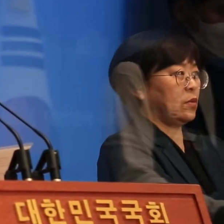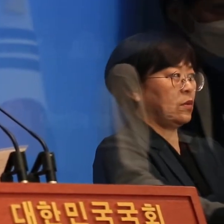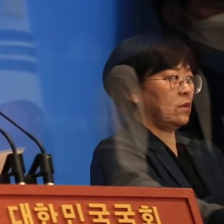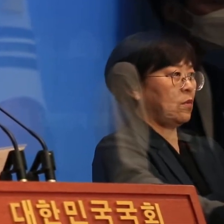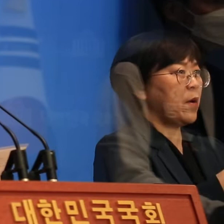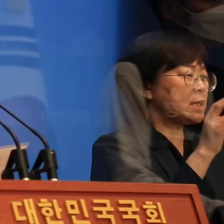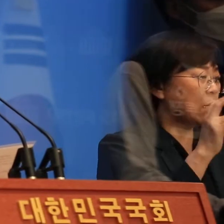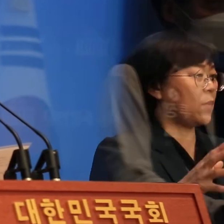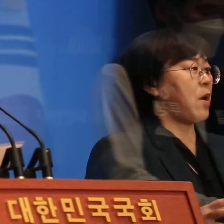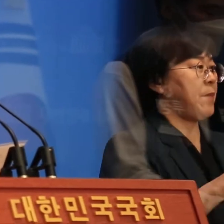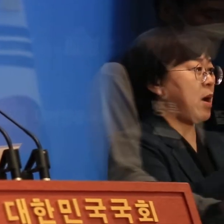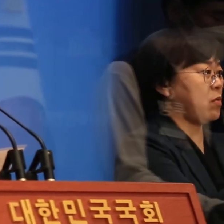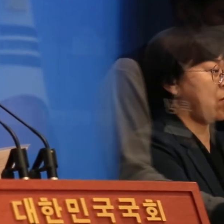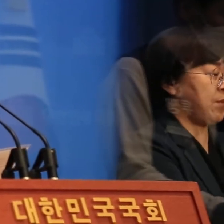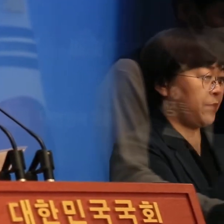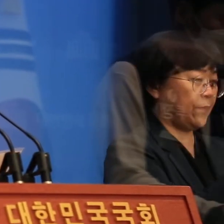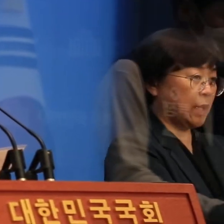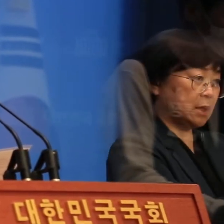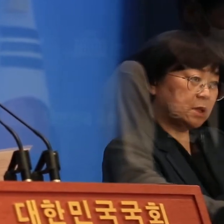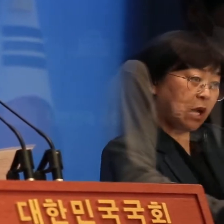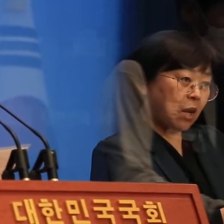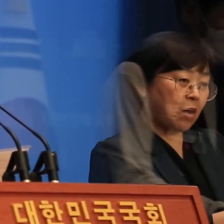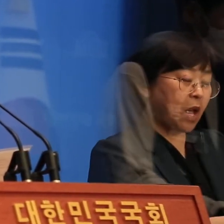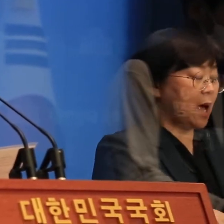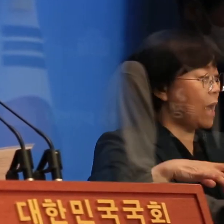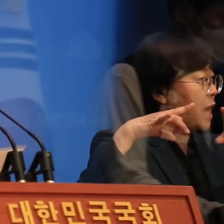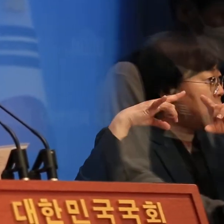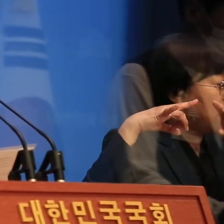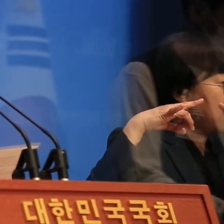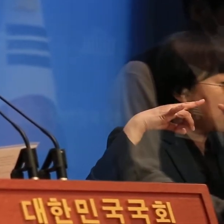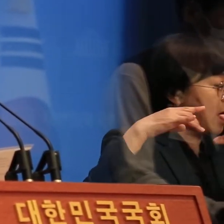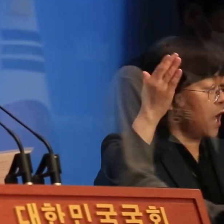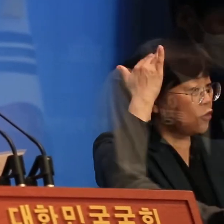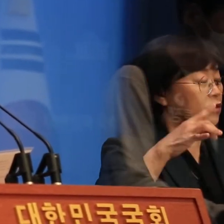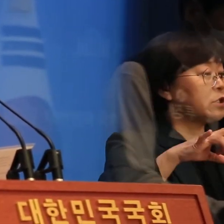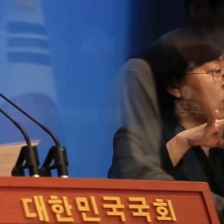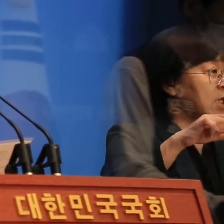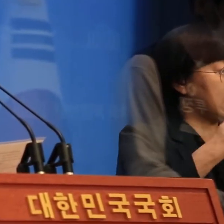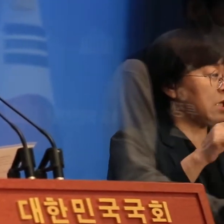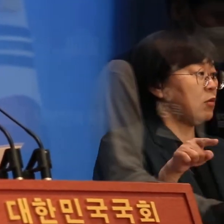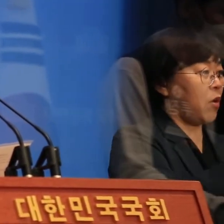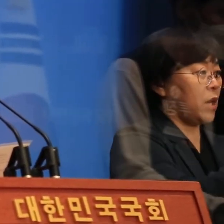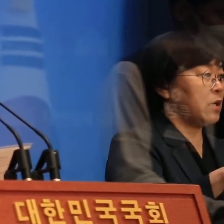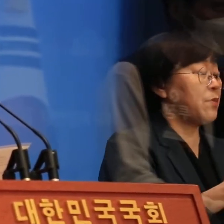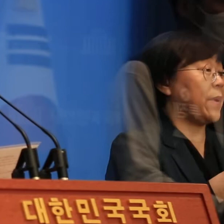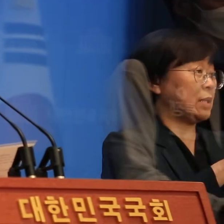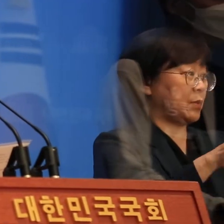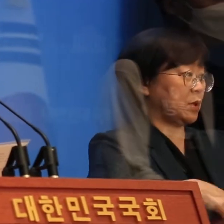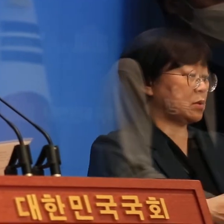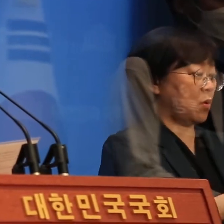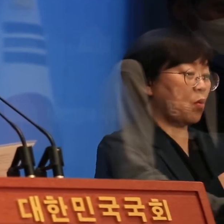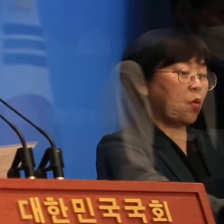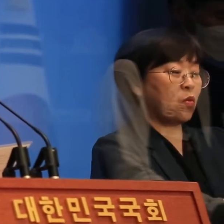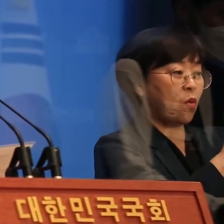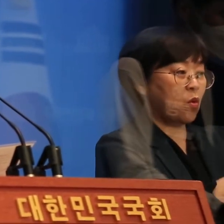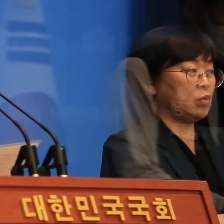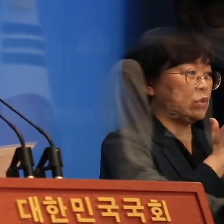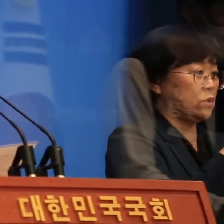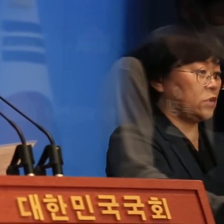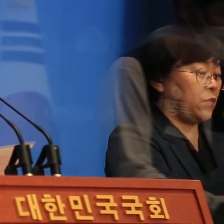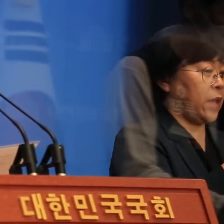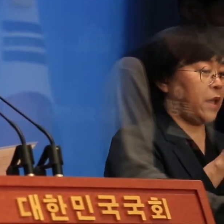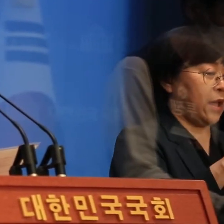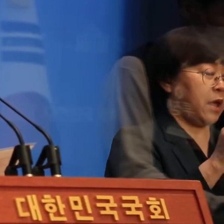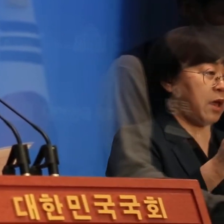통합하고 발전사와 한전 간의 전략 거래 제도를 폐지해야 합니다. 그래서 공공주도의